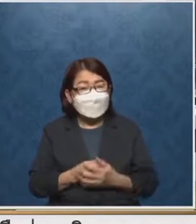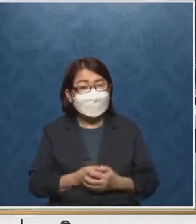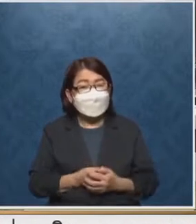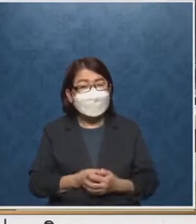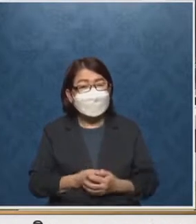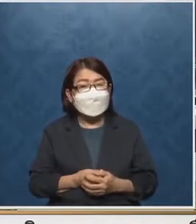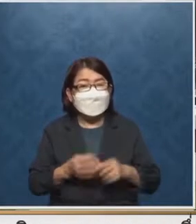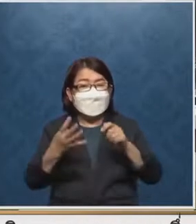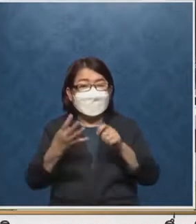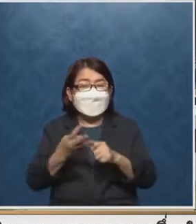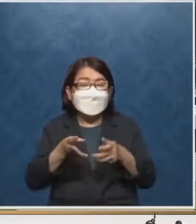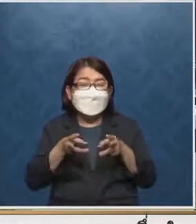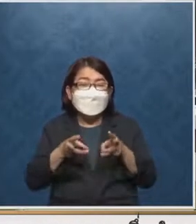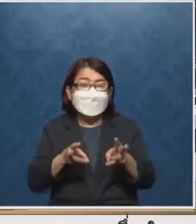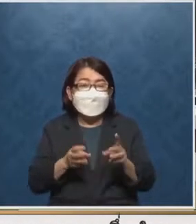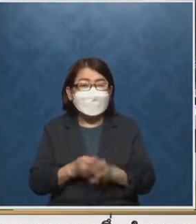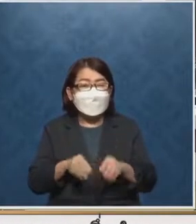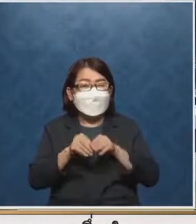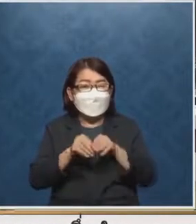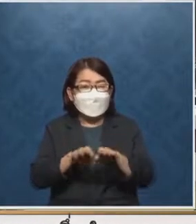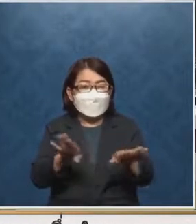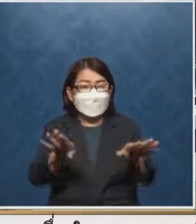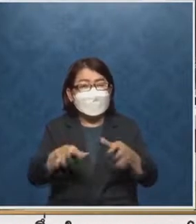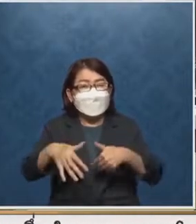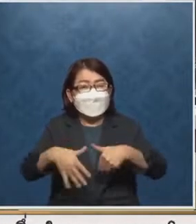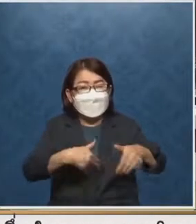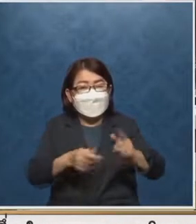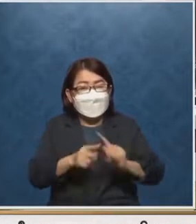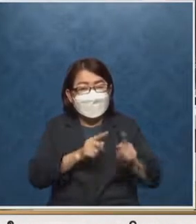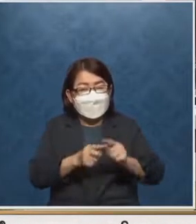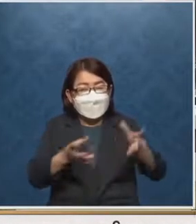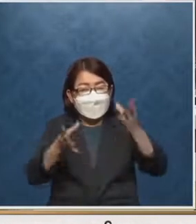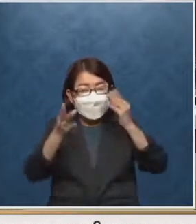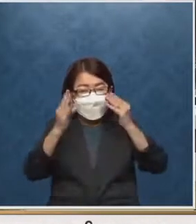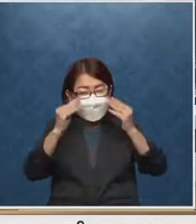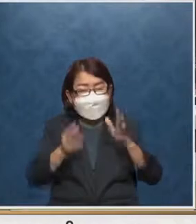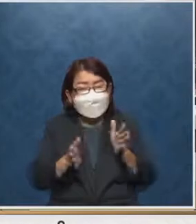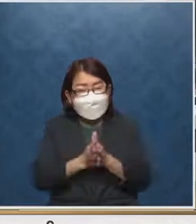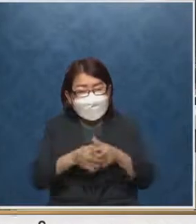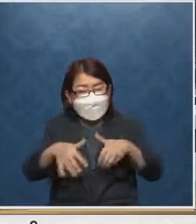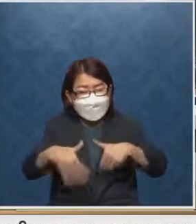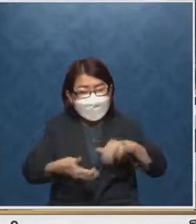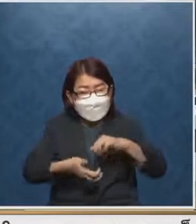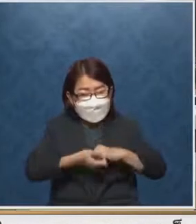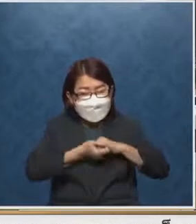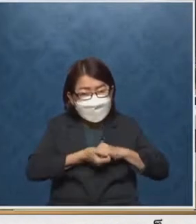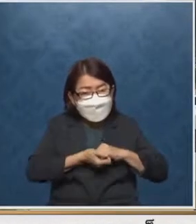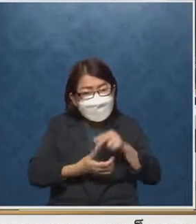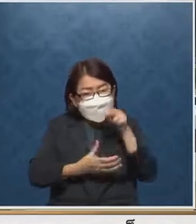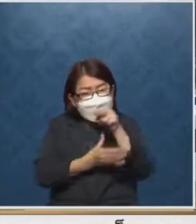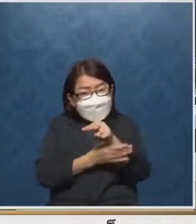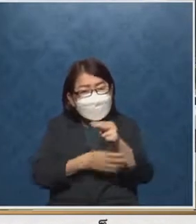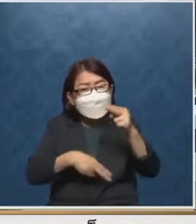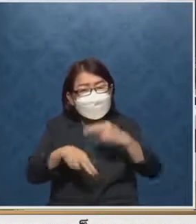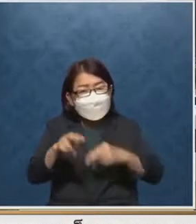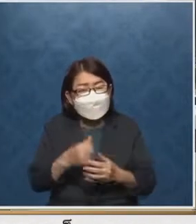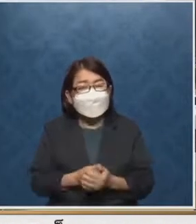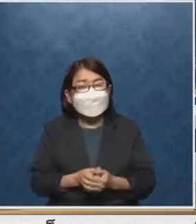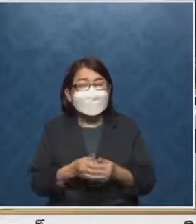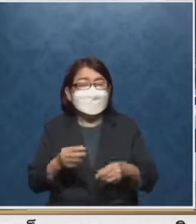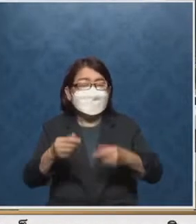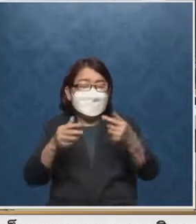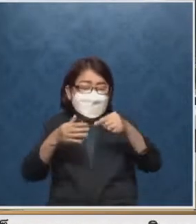พัฒนาช่องทางเพื่อสื่อสารกับสังคมให้เกิดการรับรู้และมีส่วนร่วมของประชาชนซึ่งในรายละเอียดก็จะ